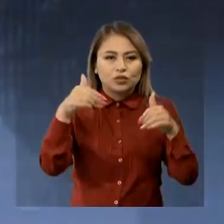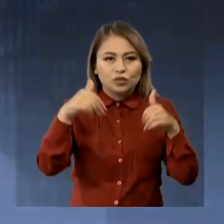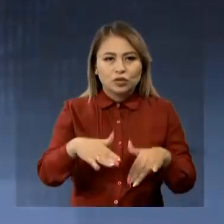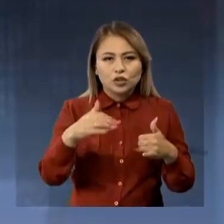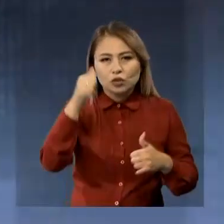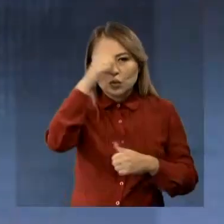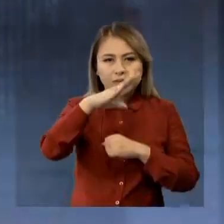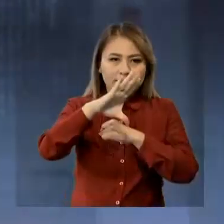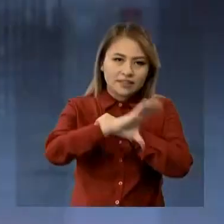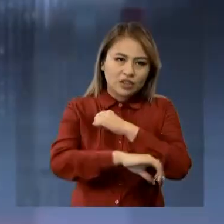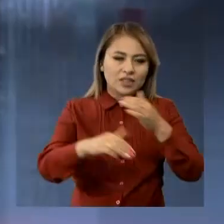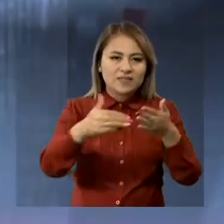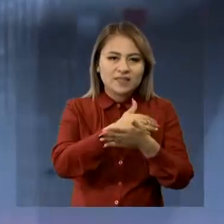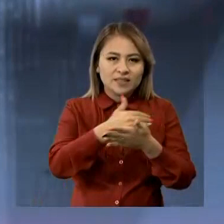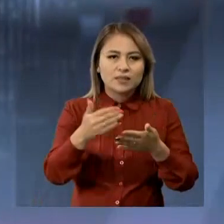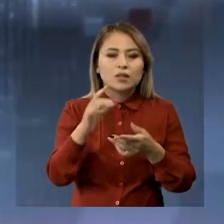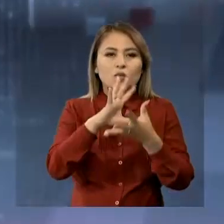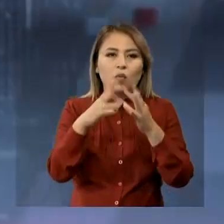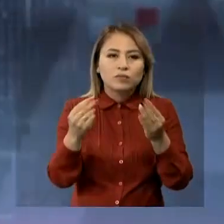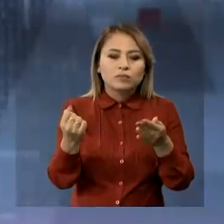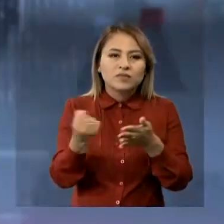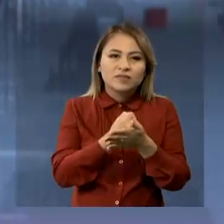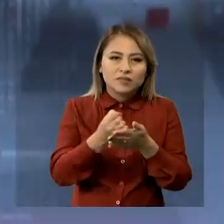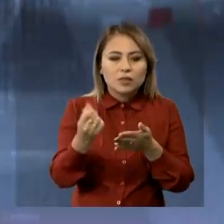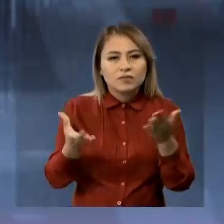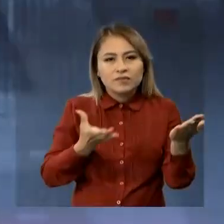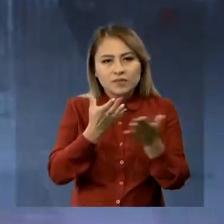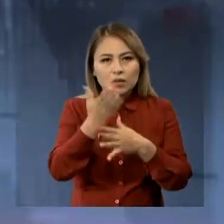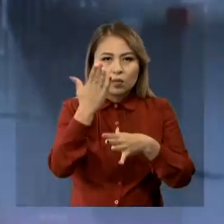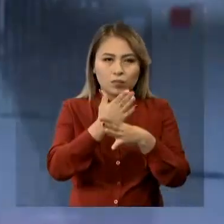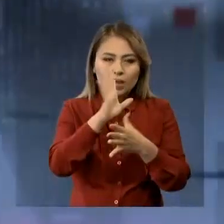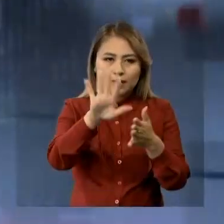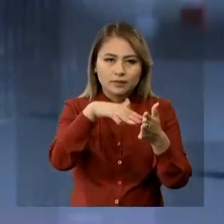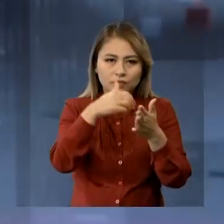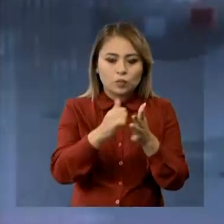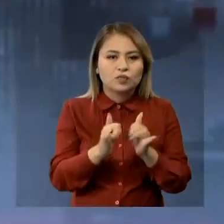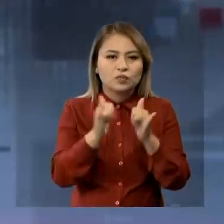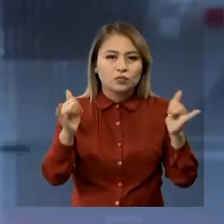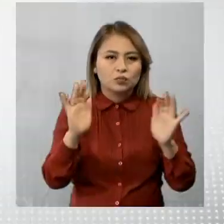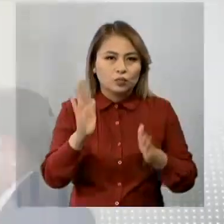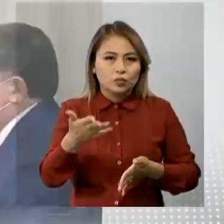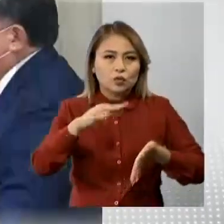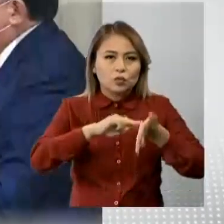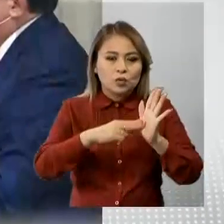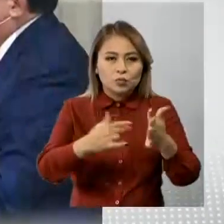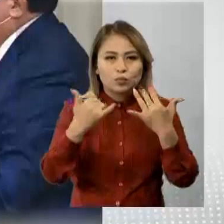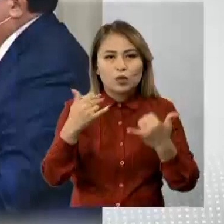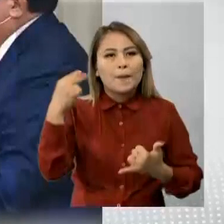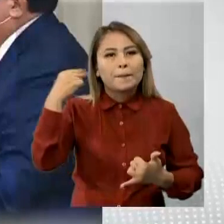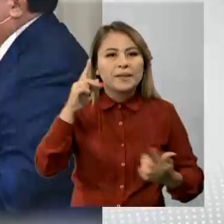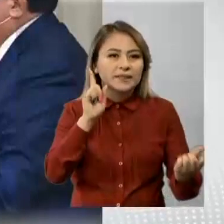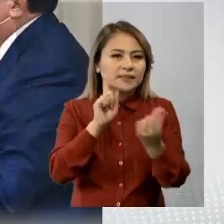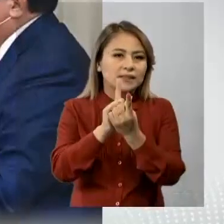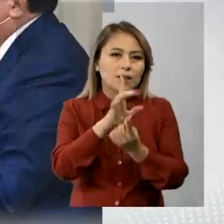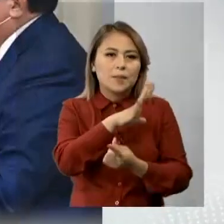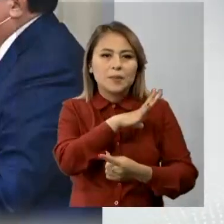табуда. Жыл соңына дейін жеке инвестициялар тартылып, тіршілік нәрінің көлемі әлі де ұлғаяды. Мұндай жоспарды бүгін президент қабылдауында